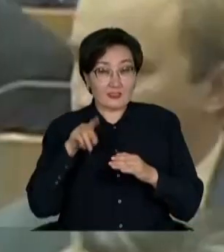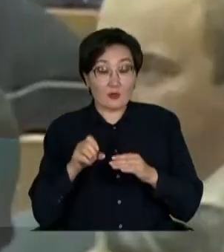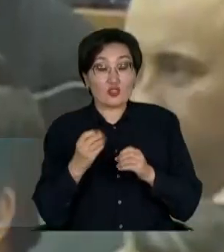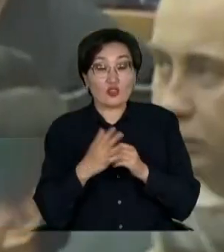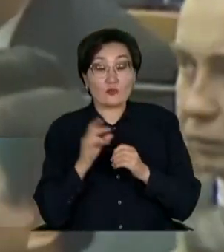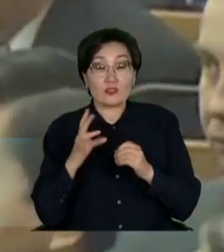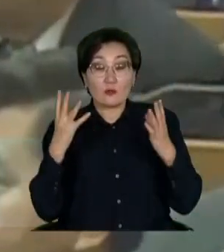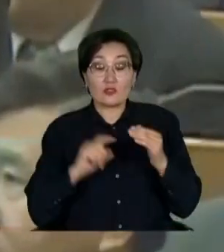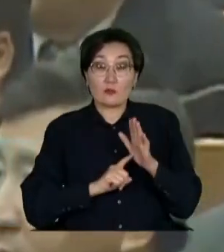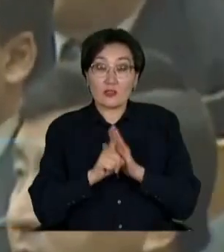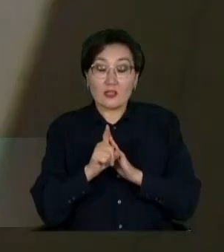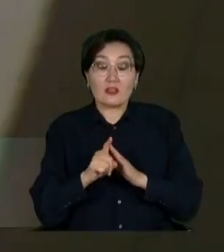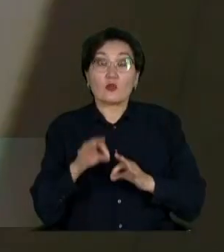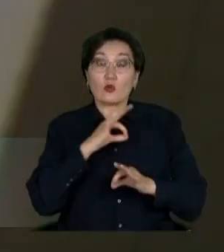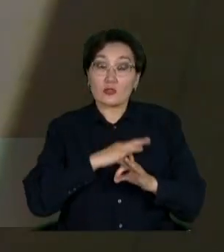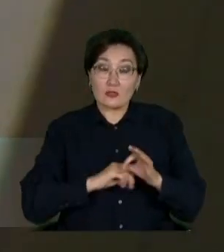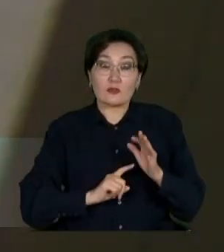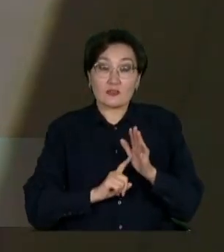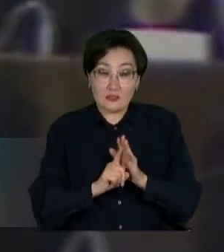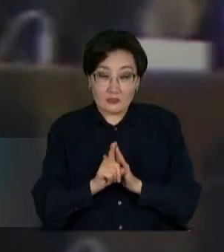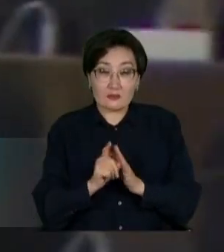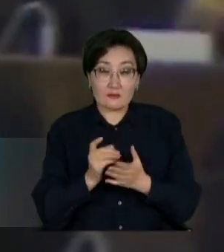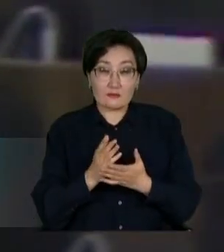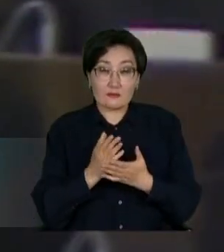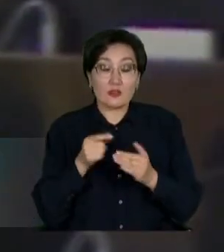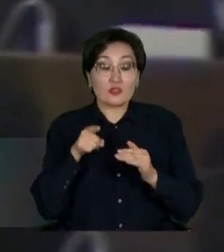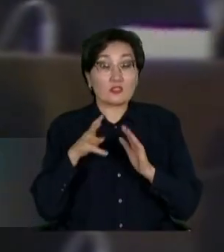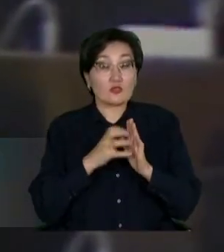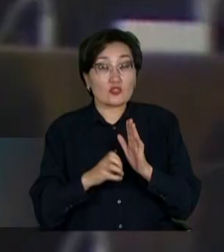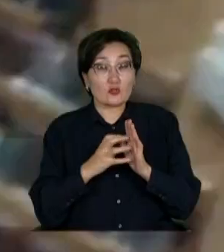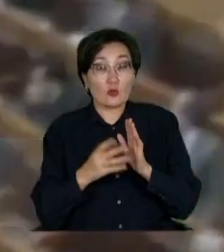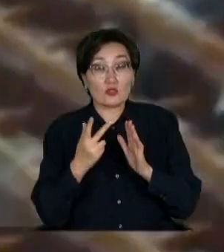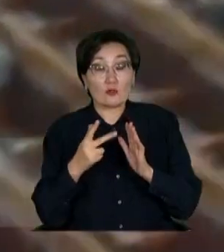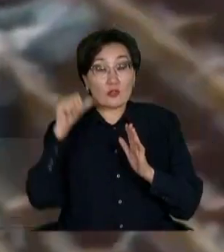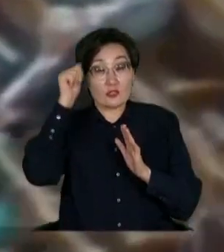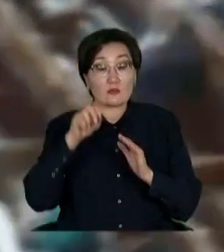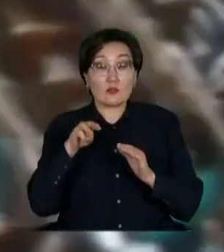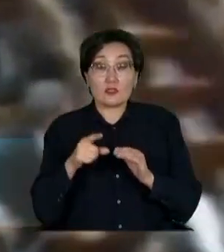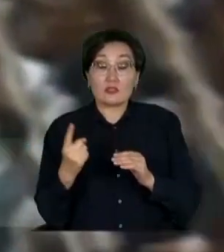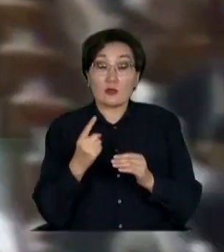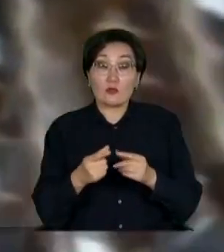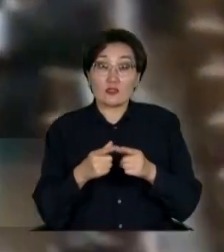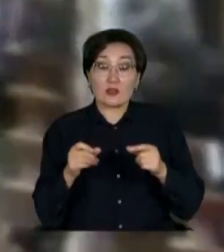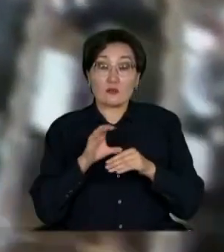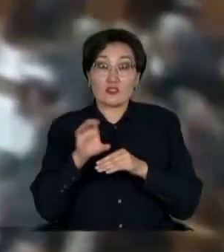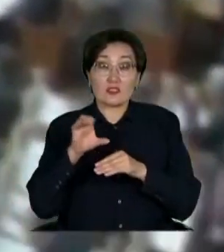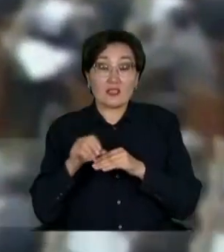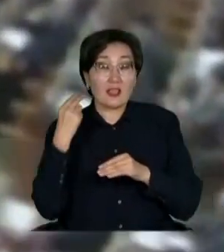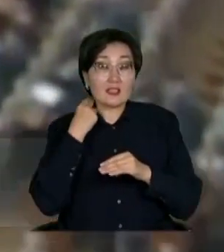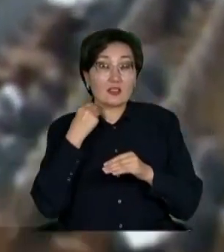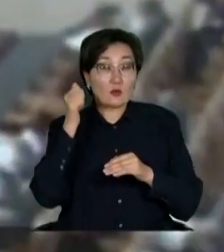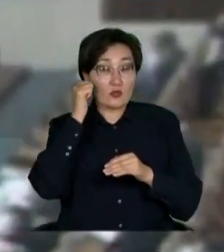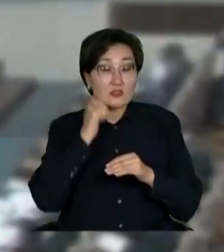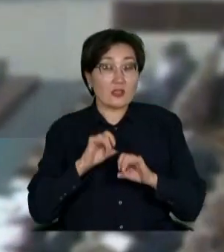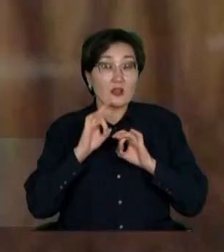15 қарашадан бастап ел аумағында қаржы құралы болып бекітілді. 1993 жылы теңгенің алғашқы партиясы Англияның ең көне әрі